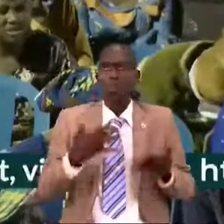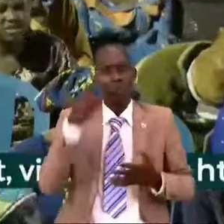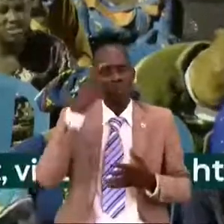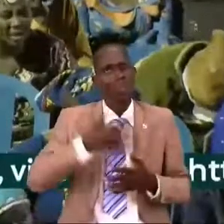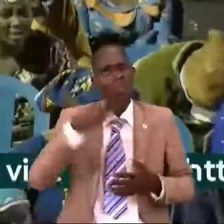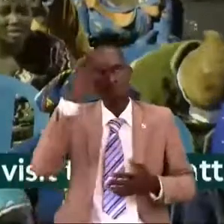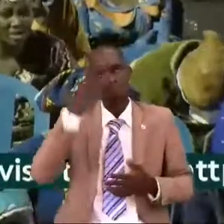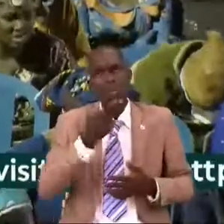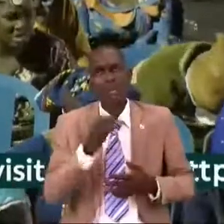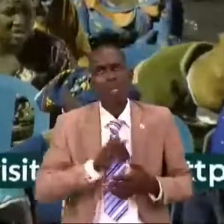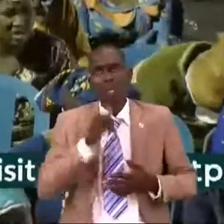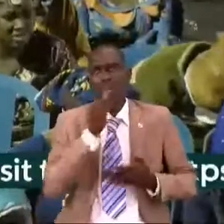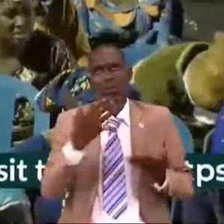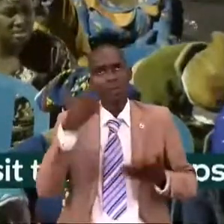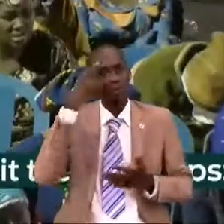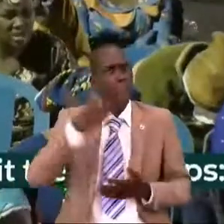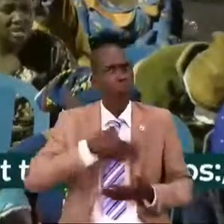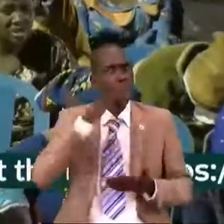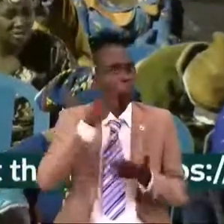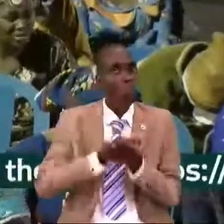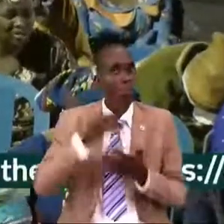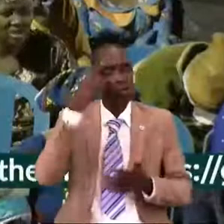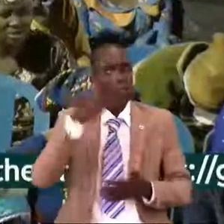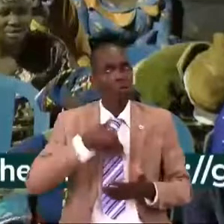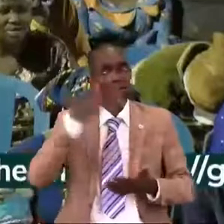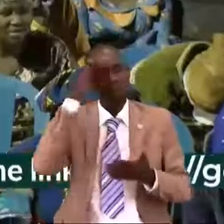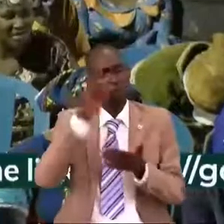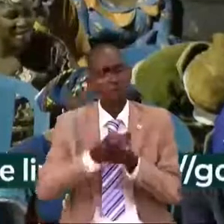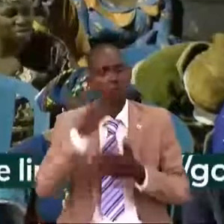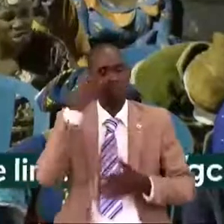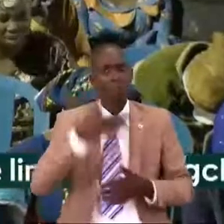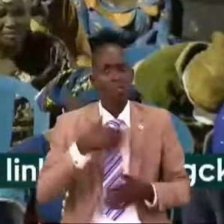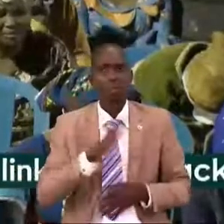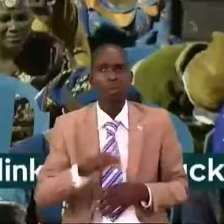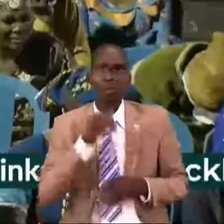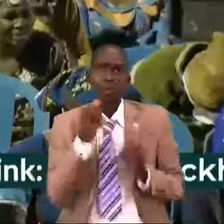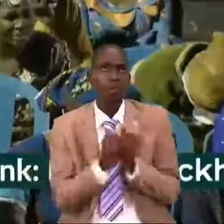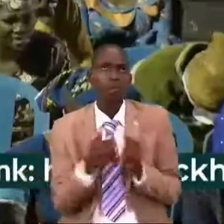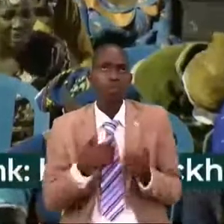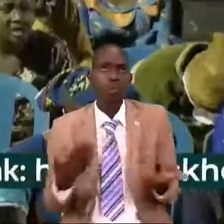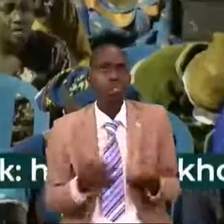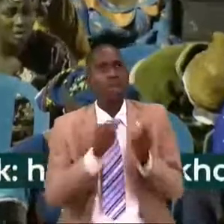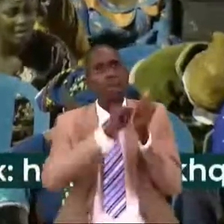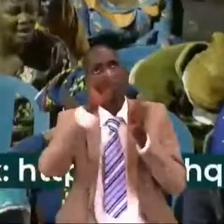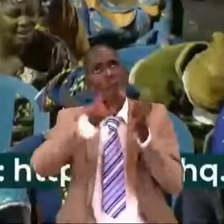Sois en prière pour ton miracle ce soir. Que veux-tu que Dieu fasse pour toi?